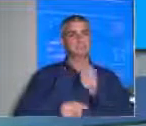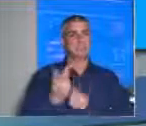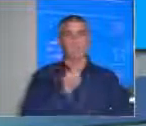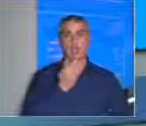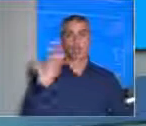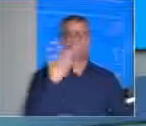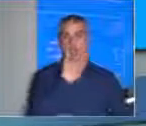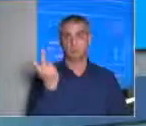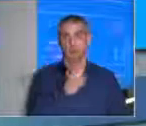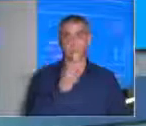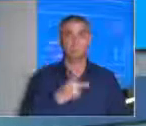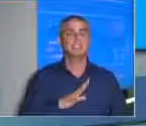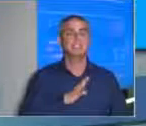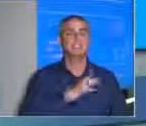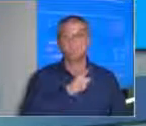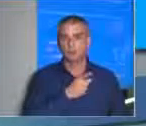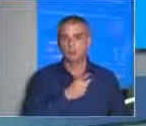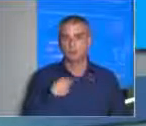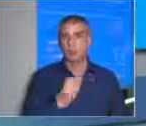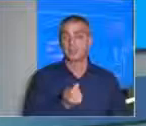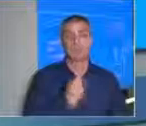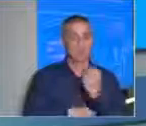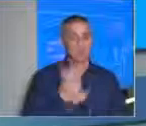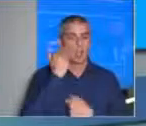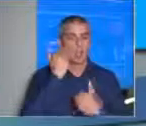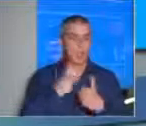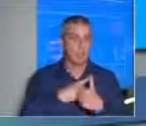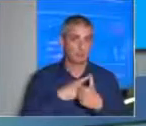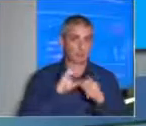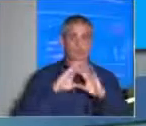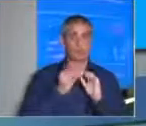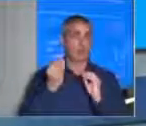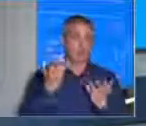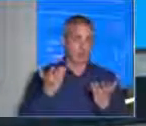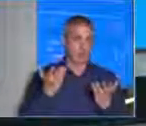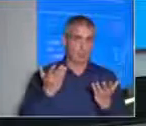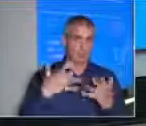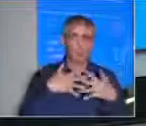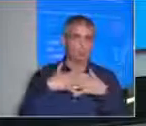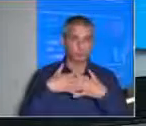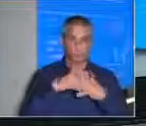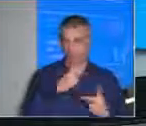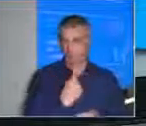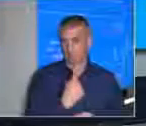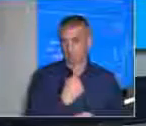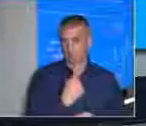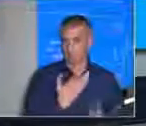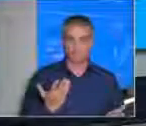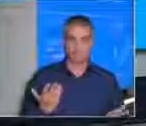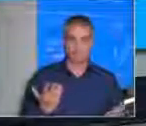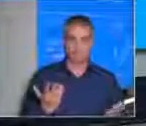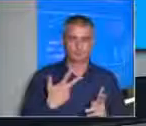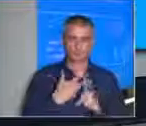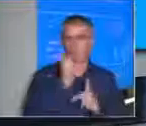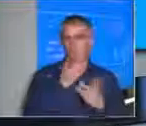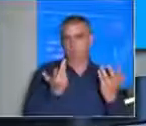שתי המדינות, האיום שהיא מהווה עבור הכלכלה האמריקנית ובכלל ארצות הברית בעצמה